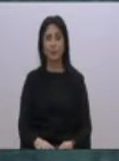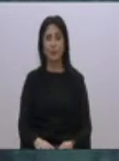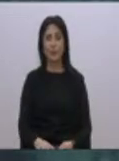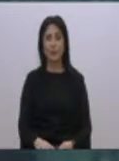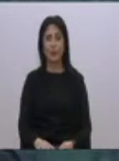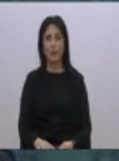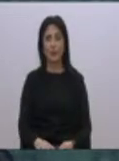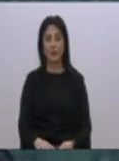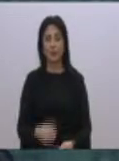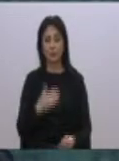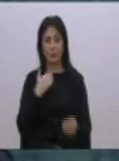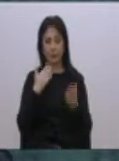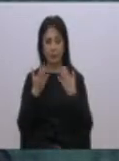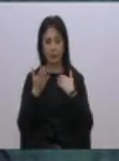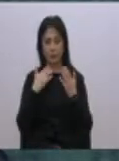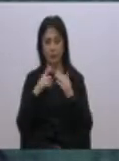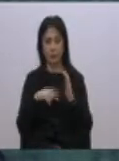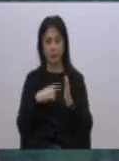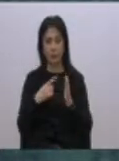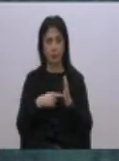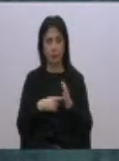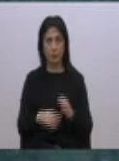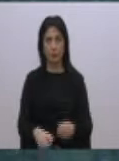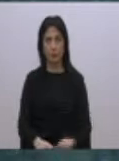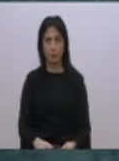Cargis, se radoide, când s-a făcut sakit hebzem,